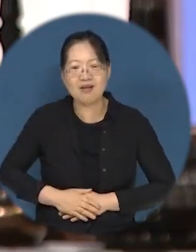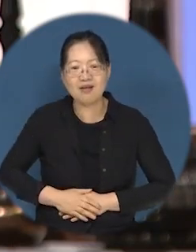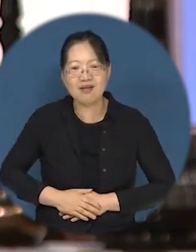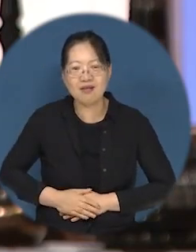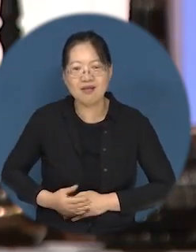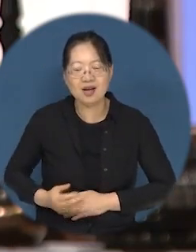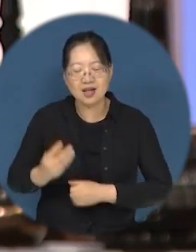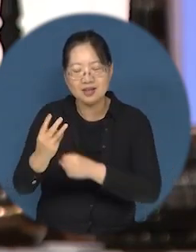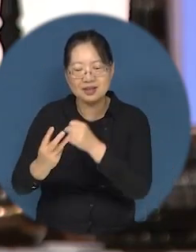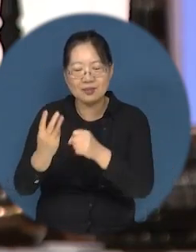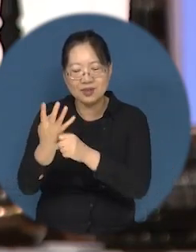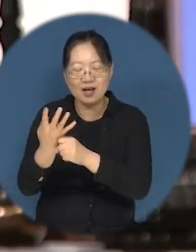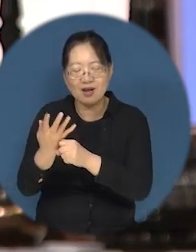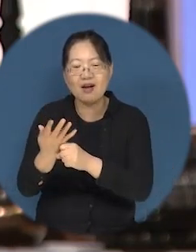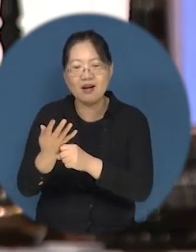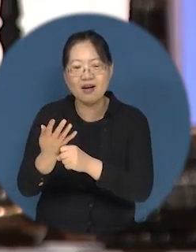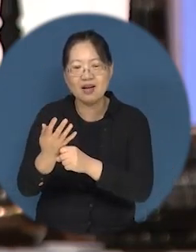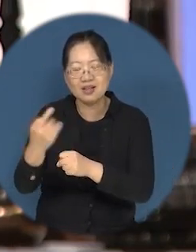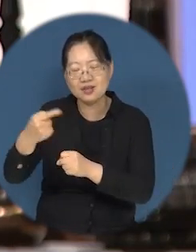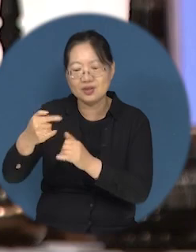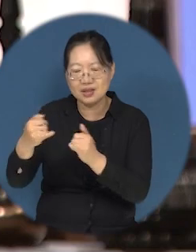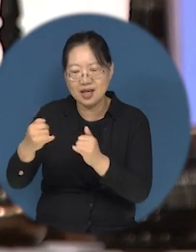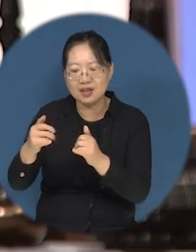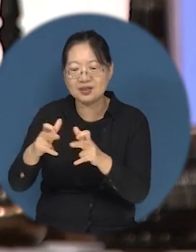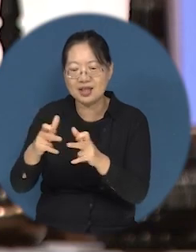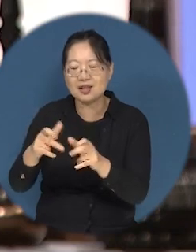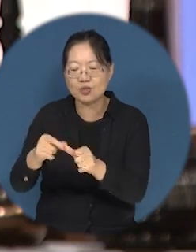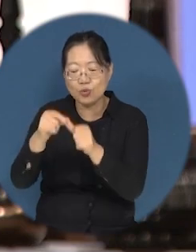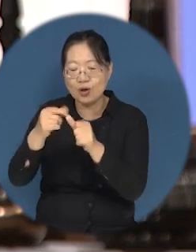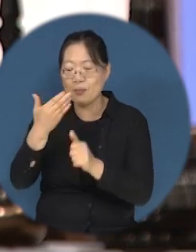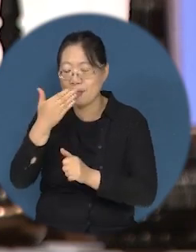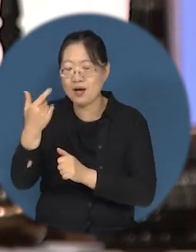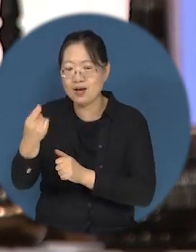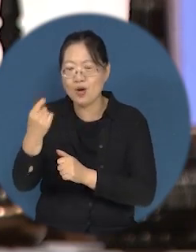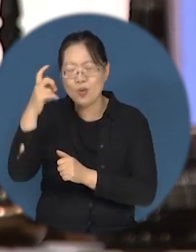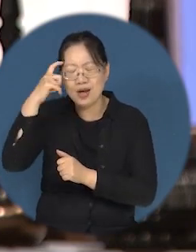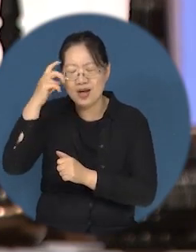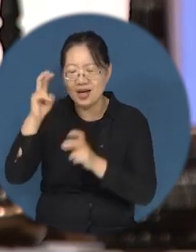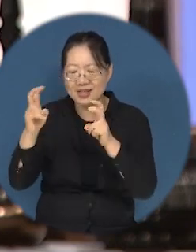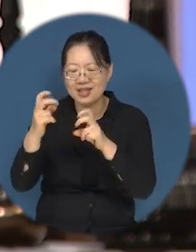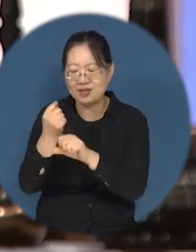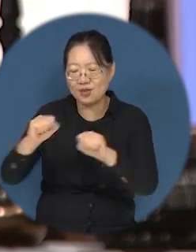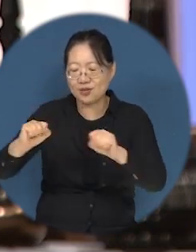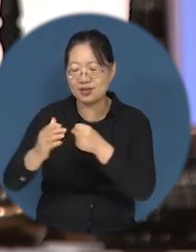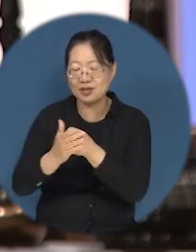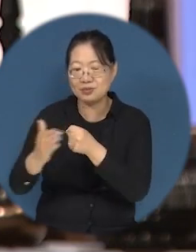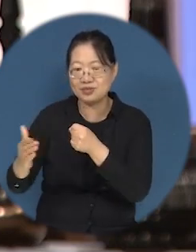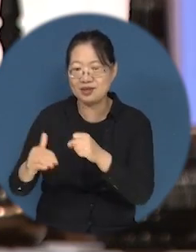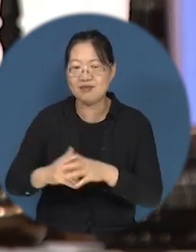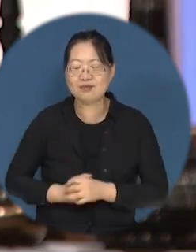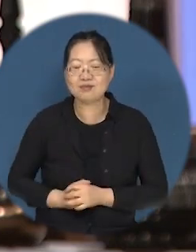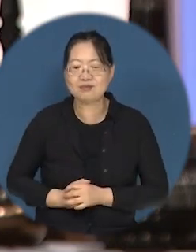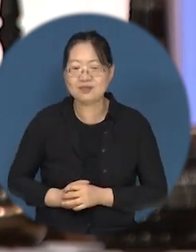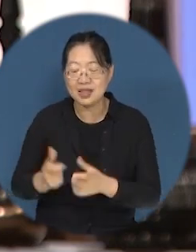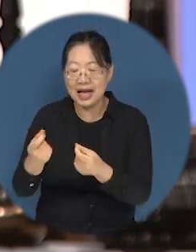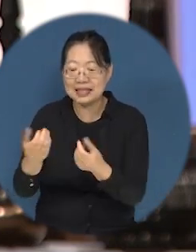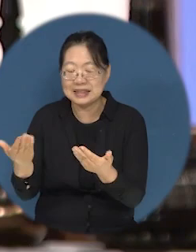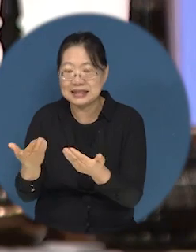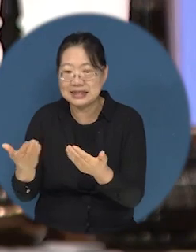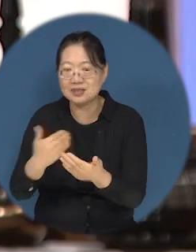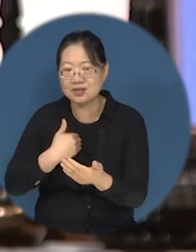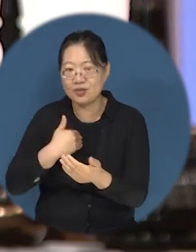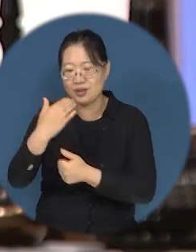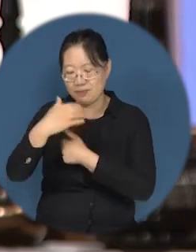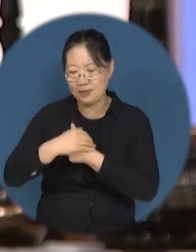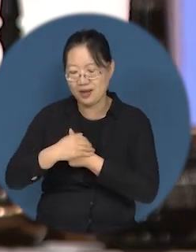곧 한 3, 4년 내에 거의 1000명까지 갈 것 같습니다. 왜냐면 회사 규모가 크니까요. 네, 그다음에 이제 그런 업무를 저희한테